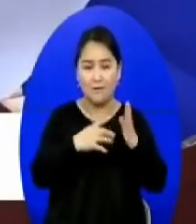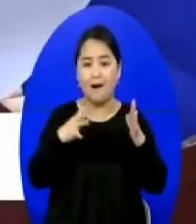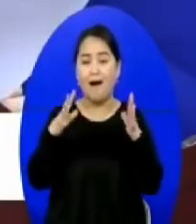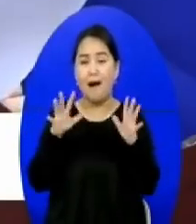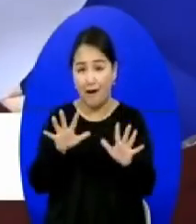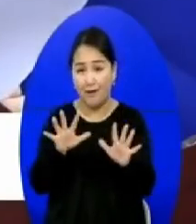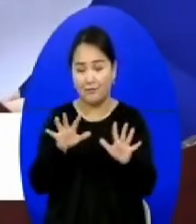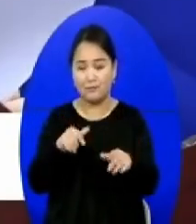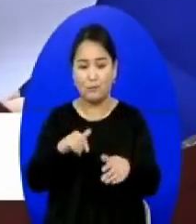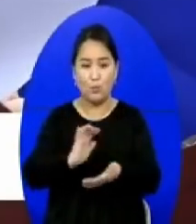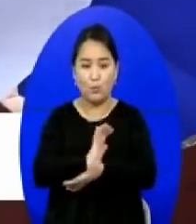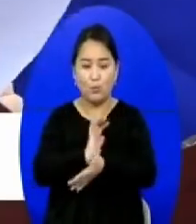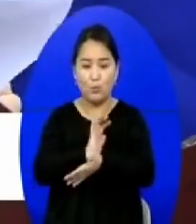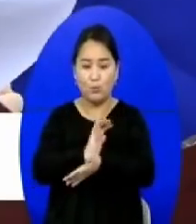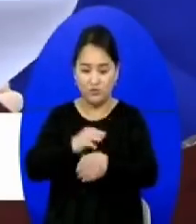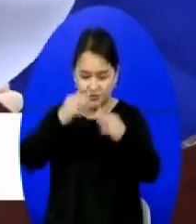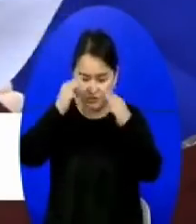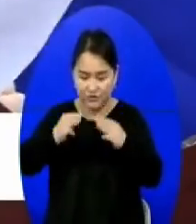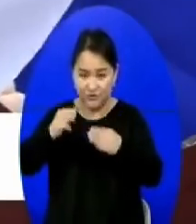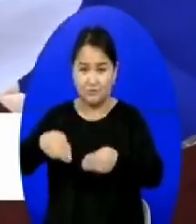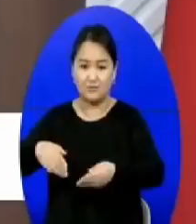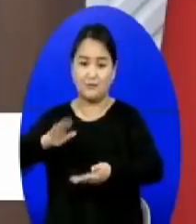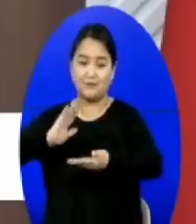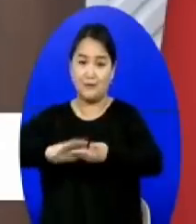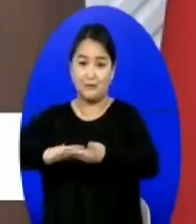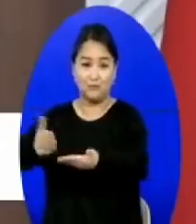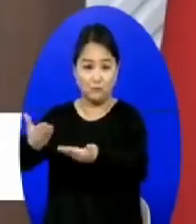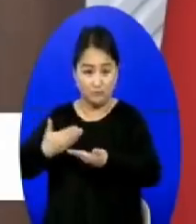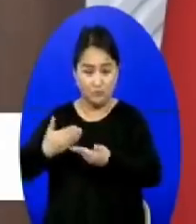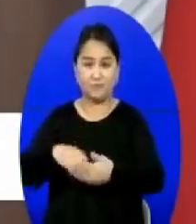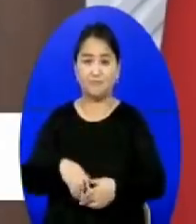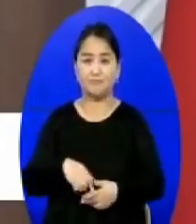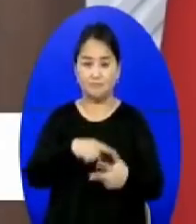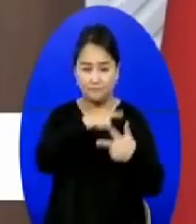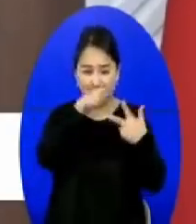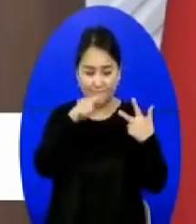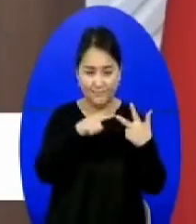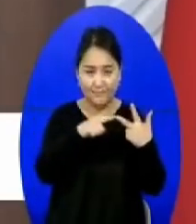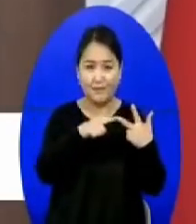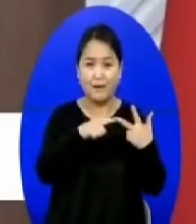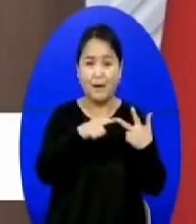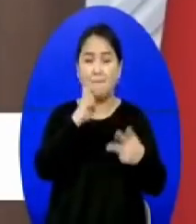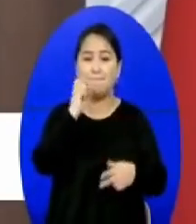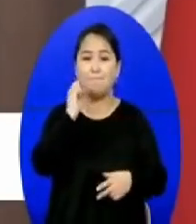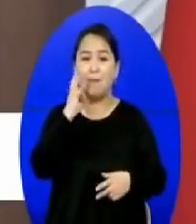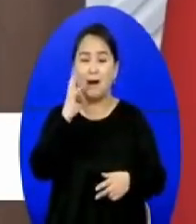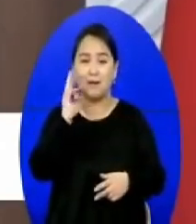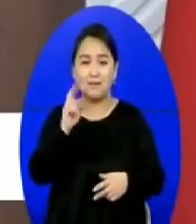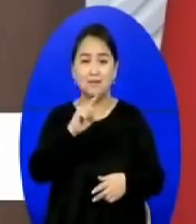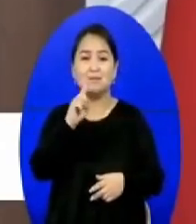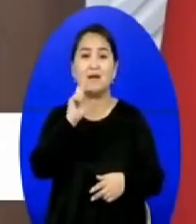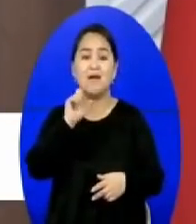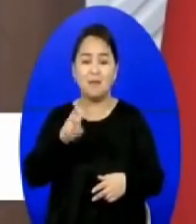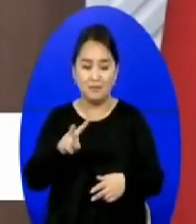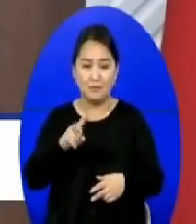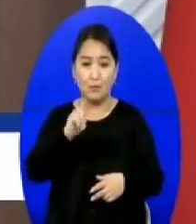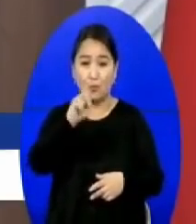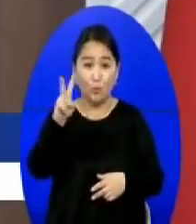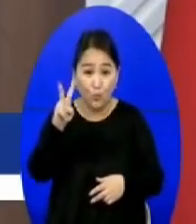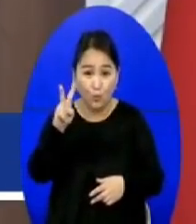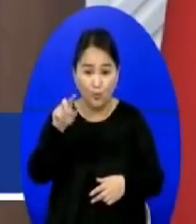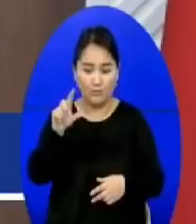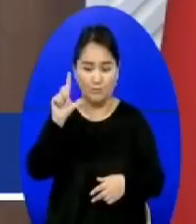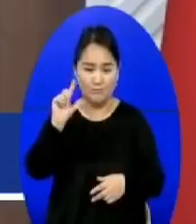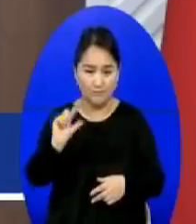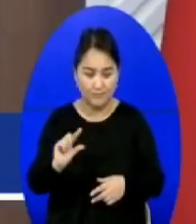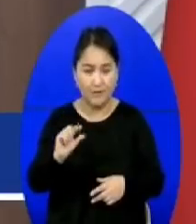багтаан эцэслэн шийдвэрлж танилцуулах. Аржиан банкны зээлийн хүүсвэрээр 8 аж ахуйн нэгж байгуулах.